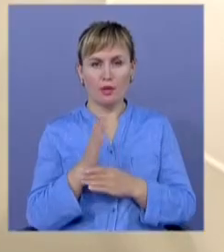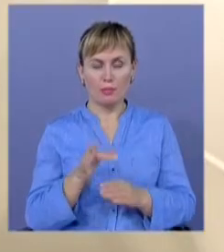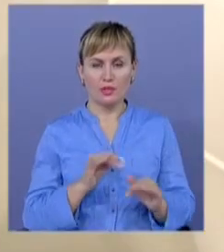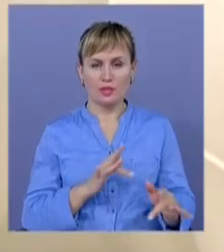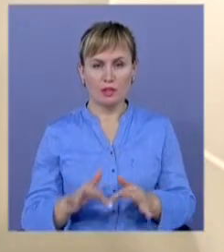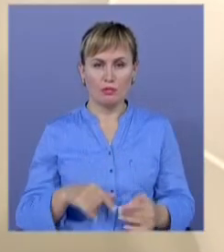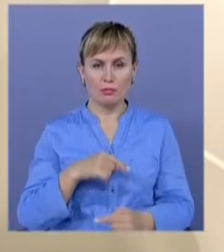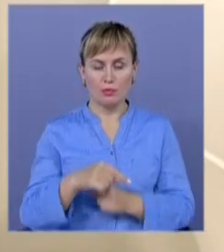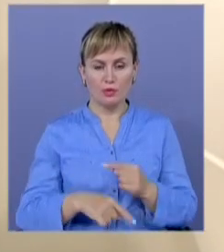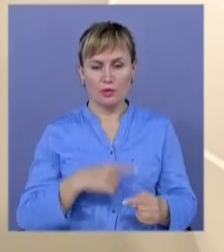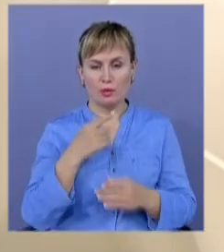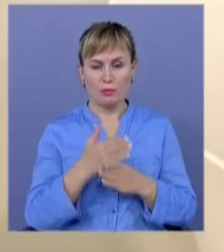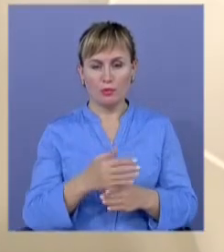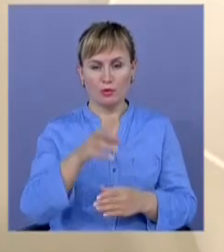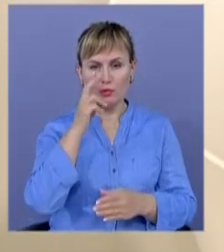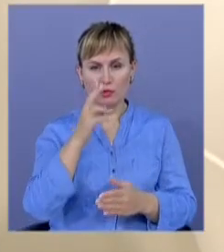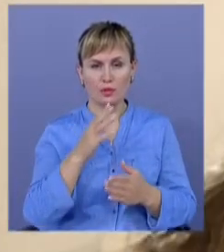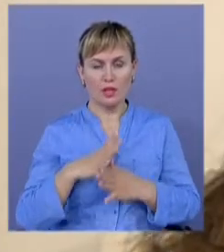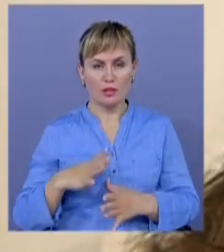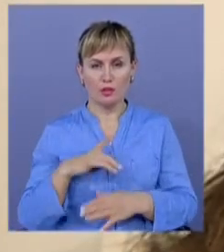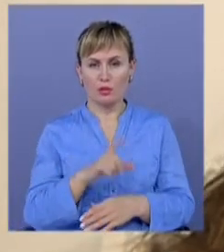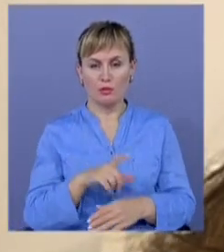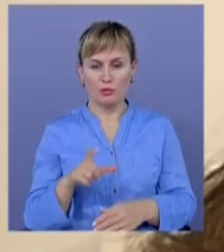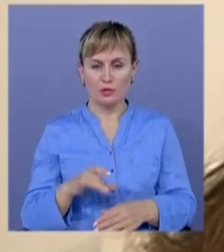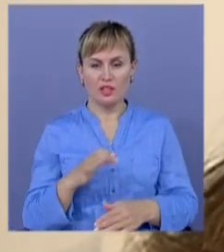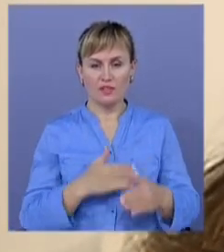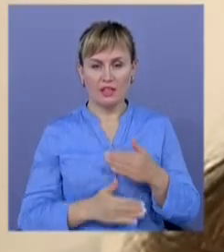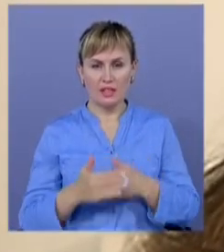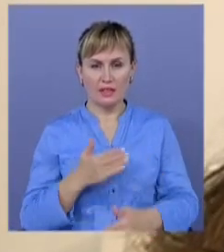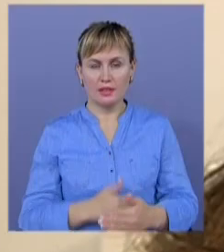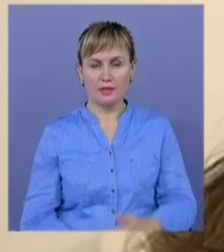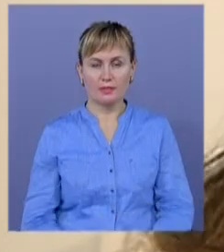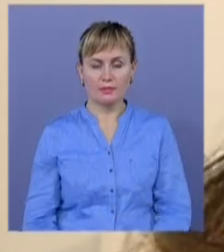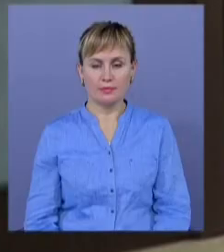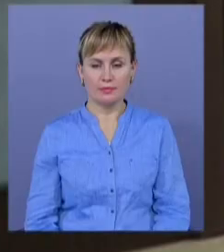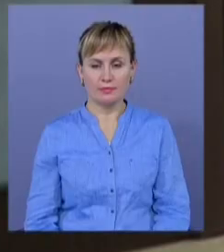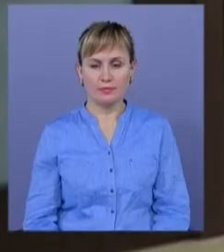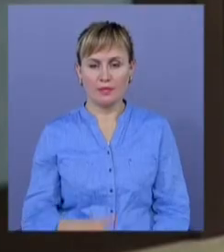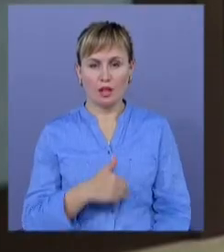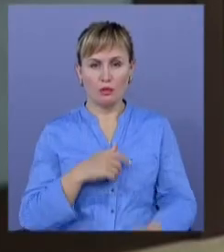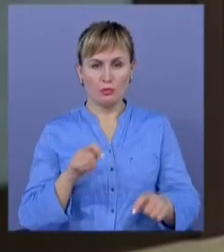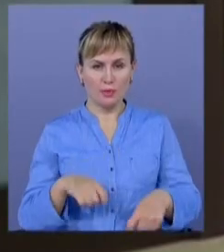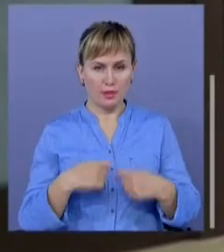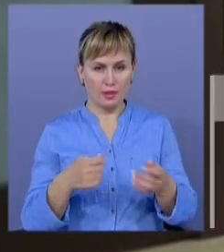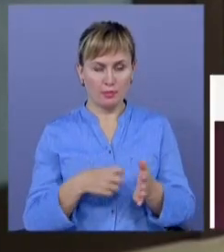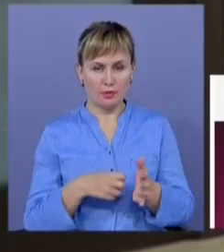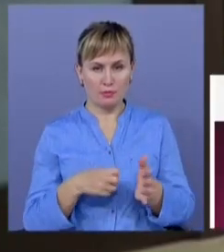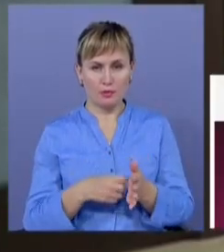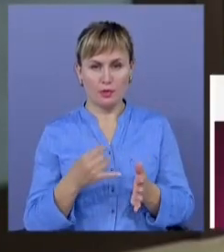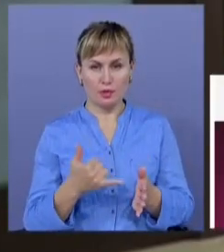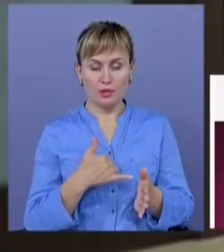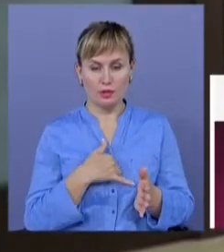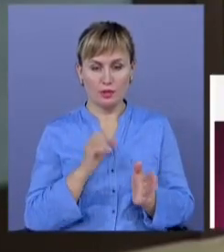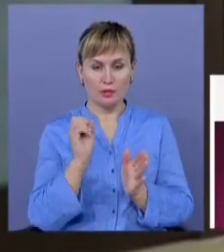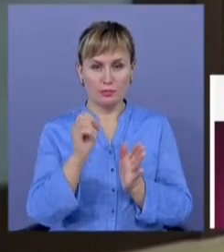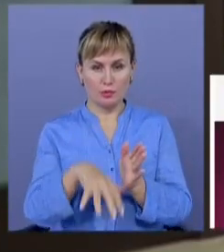действующему бизнесу. На помощь государства надеются и люди с особыми потребностями. Хочу передать письмо. Я сейчас вот сброшу